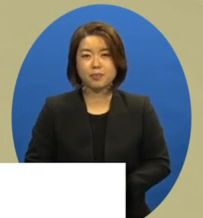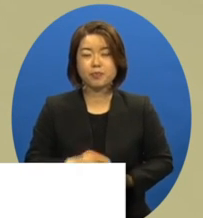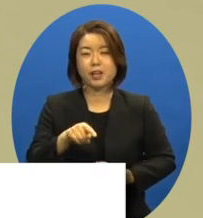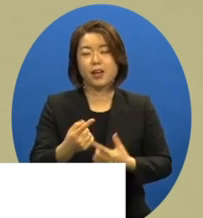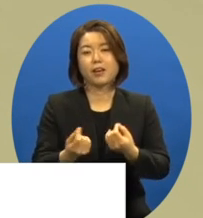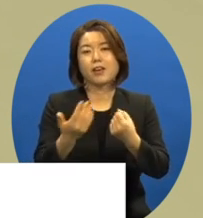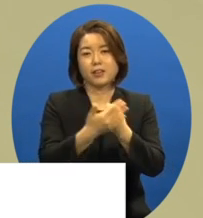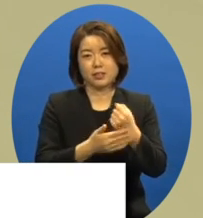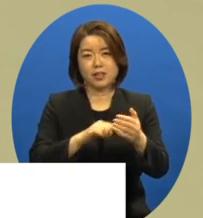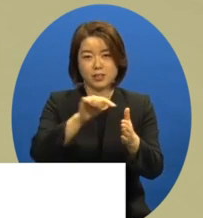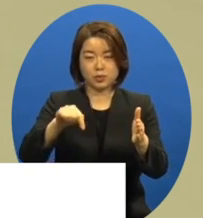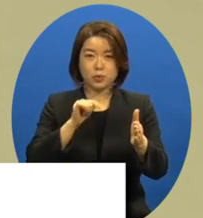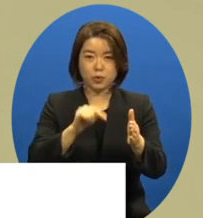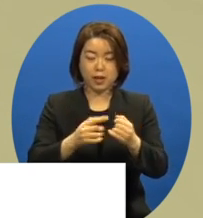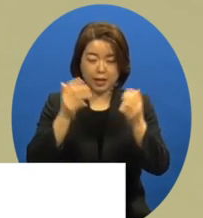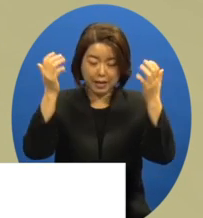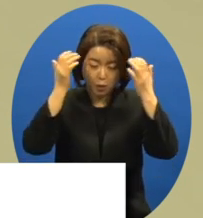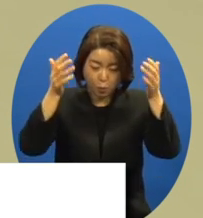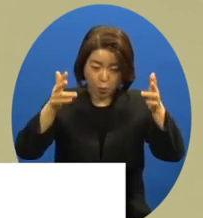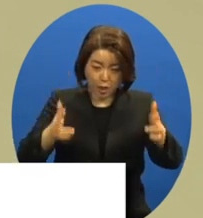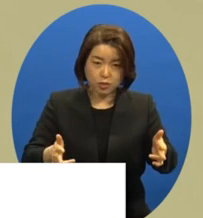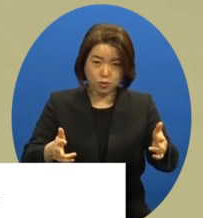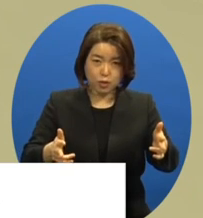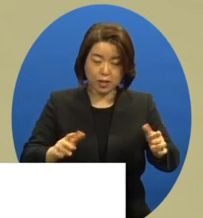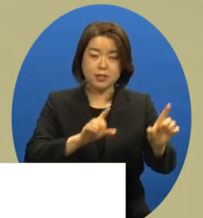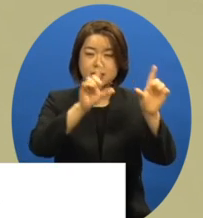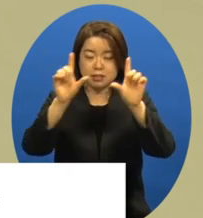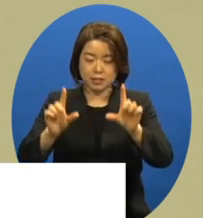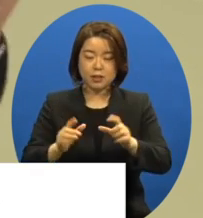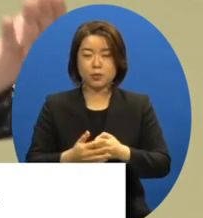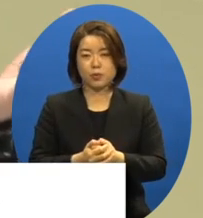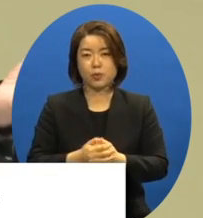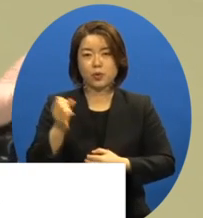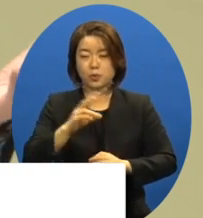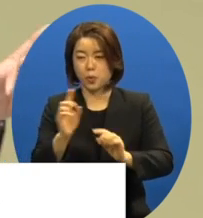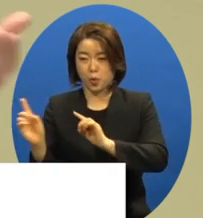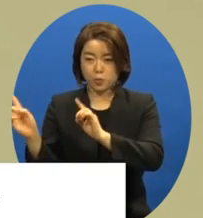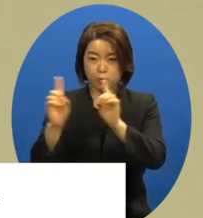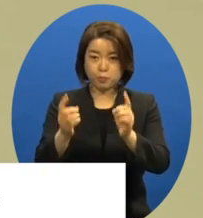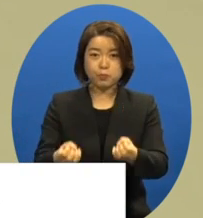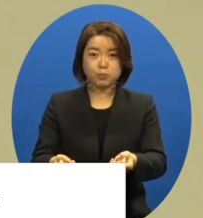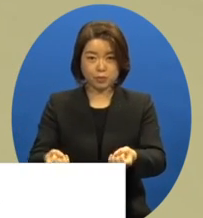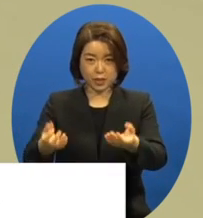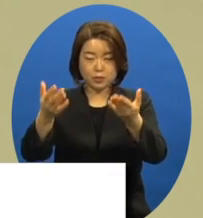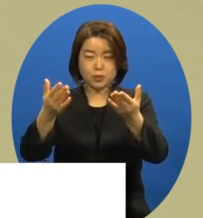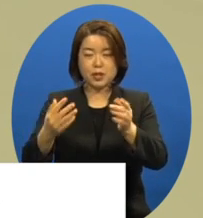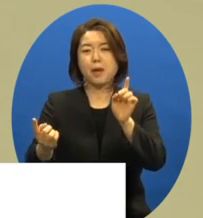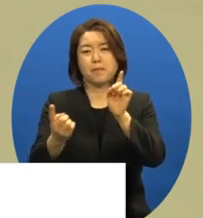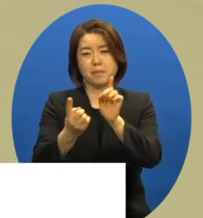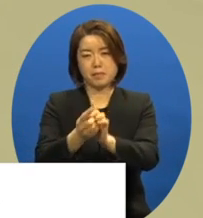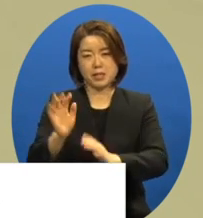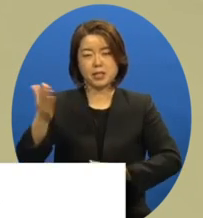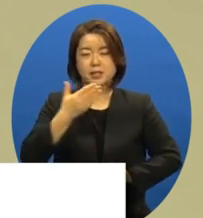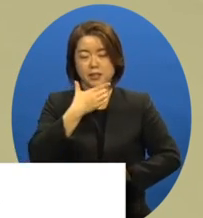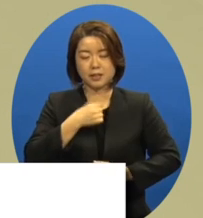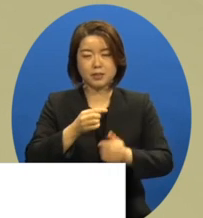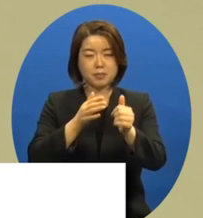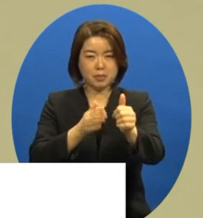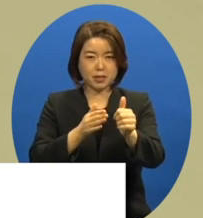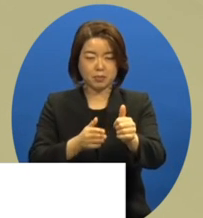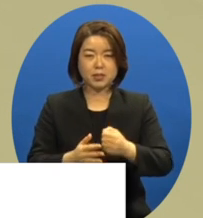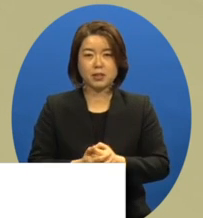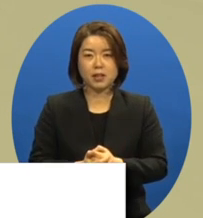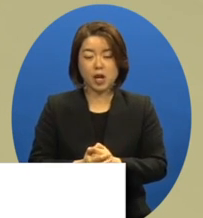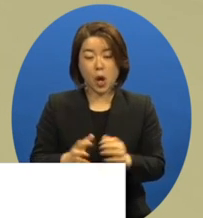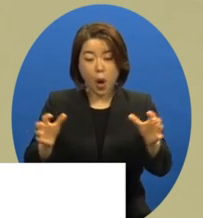속에 고난주간을 보내고 그리고 부활주일을 맞이할 수 있게 되기를 바랍니다.